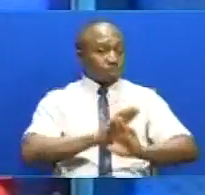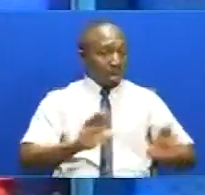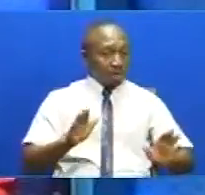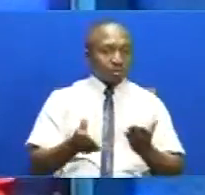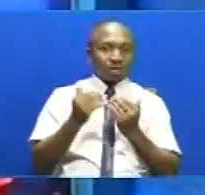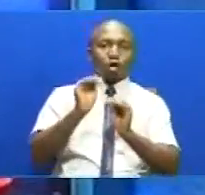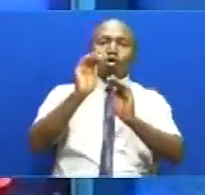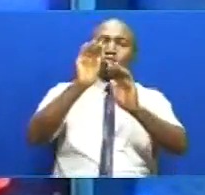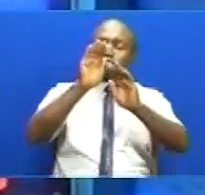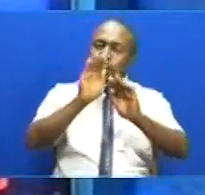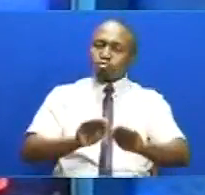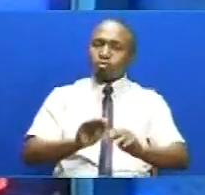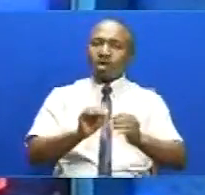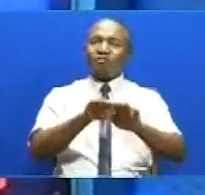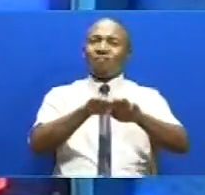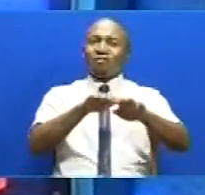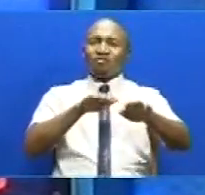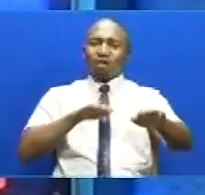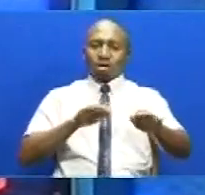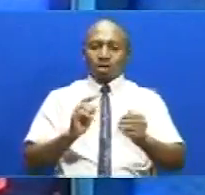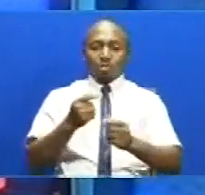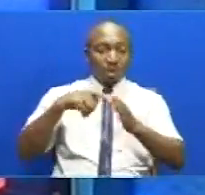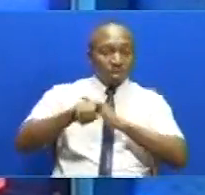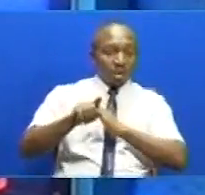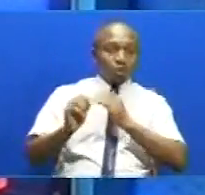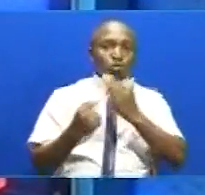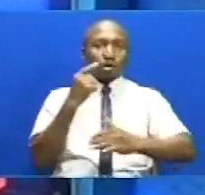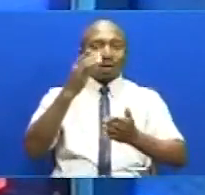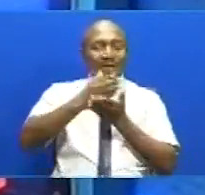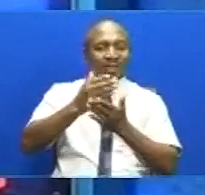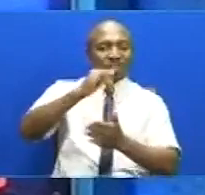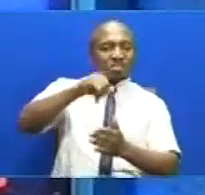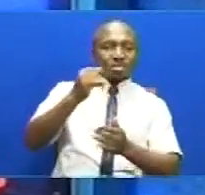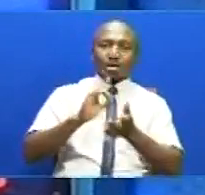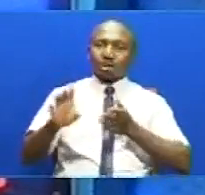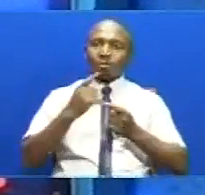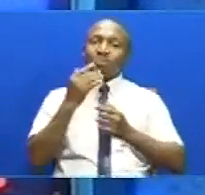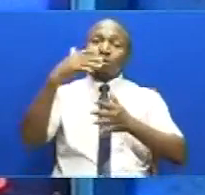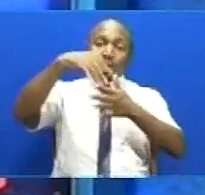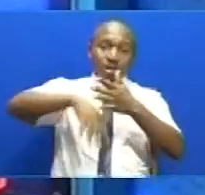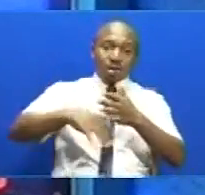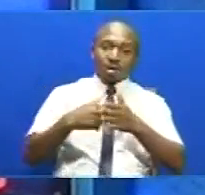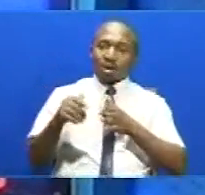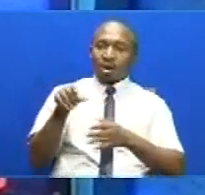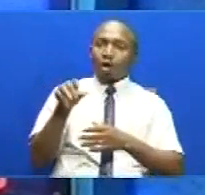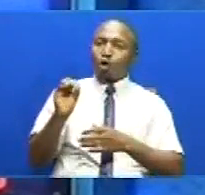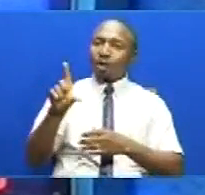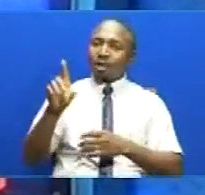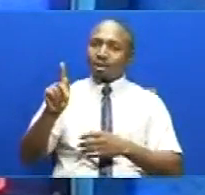msongamano wa magari yanayoingia na kutoka katikati ya jiji la Dar es Salaam. Taarifa zaidi na Ngarai Ole